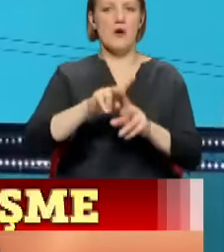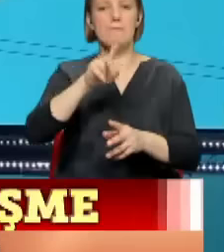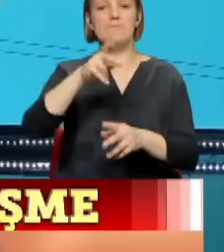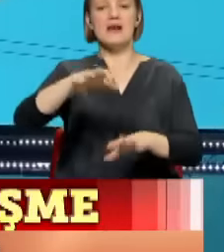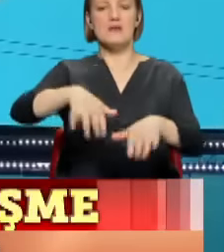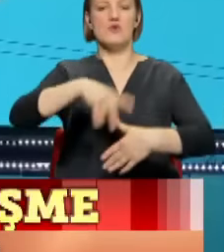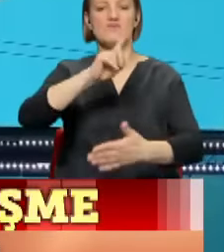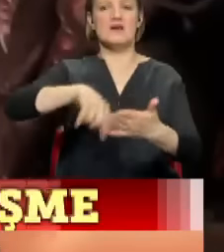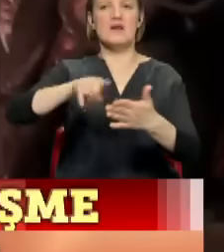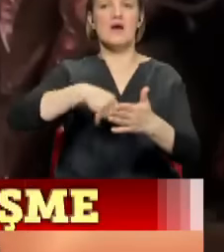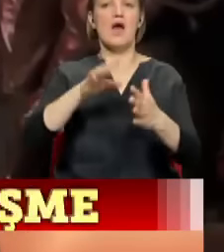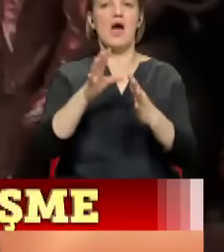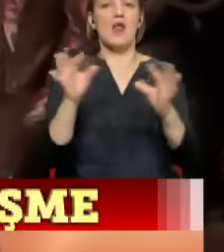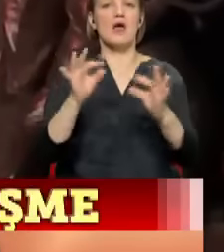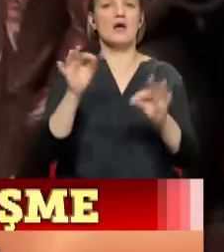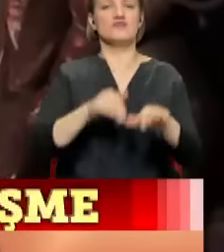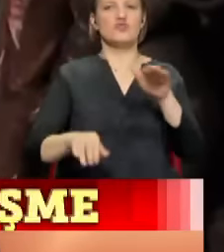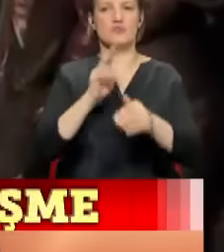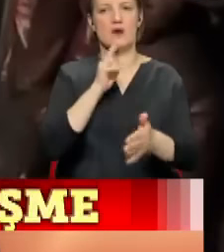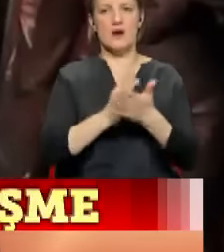feshetti, erken seçim kararı aldı.